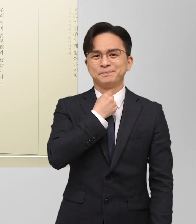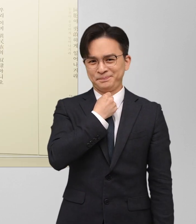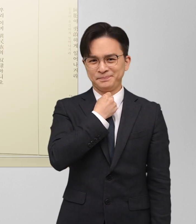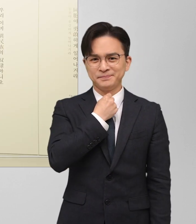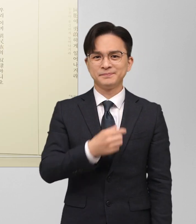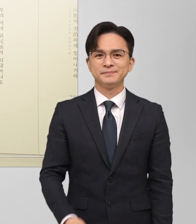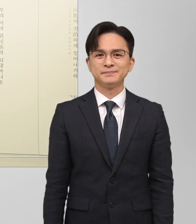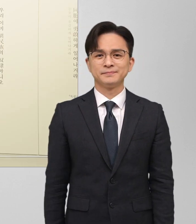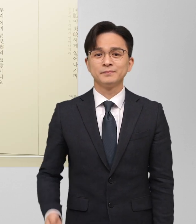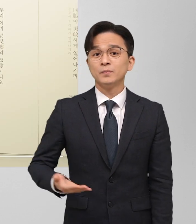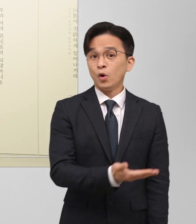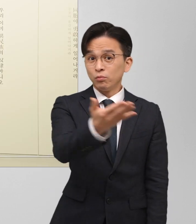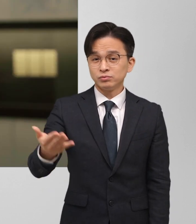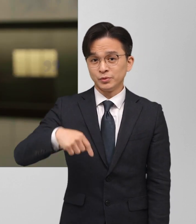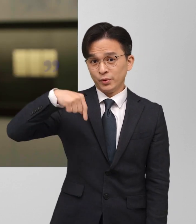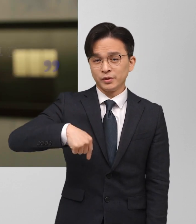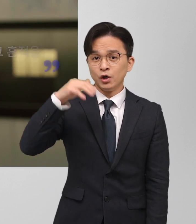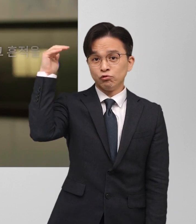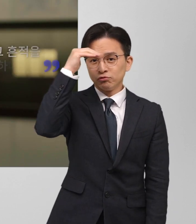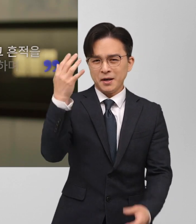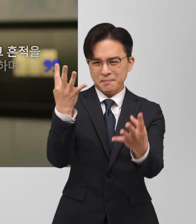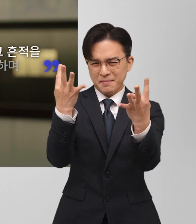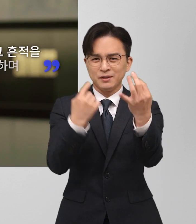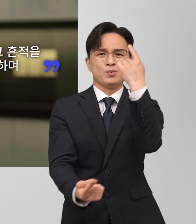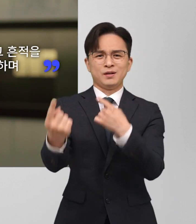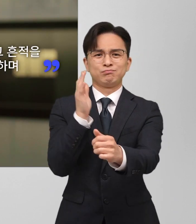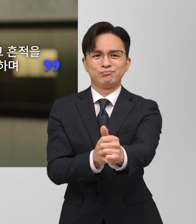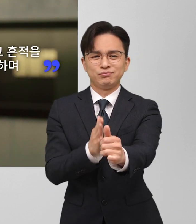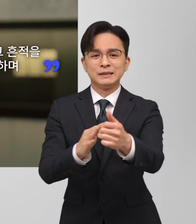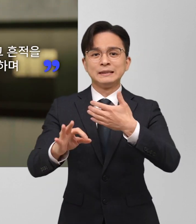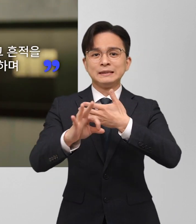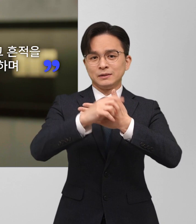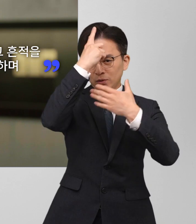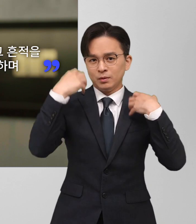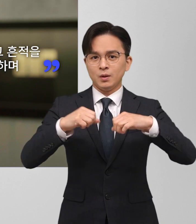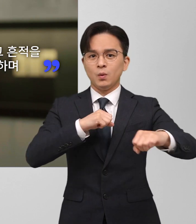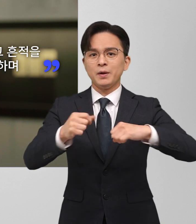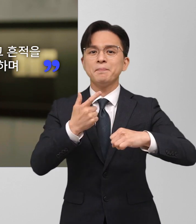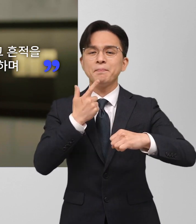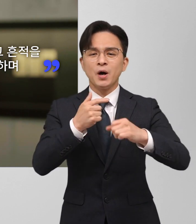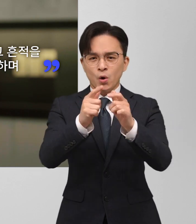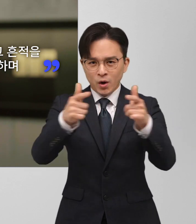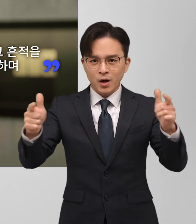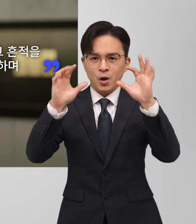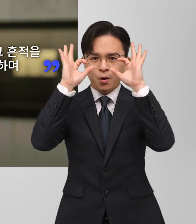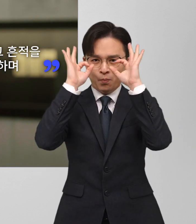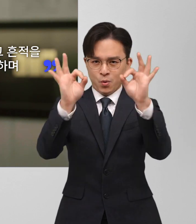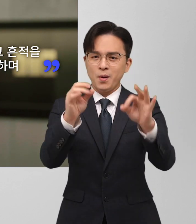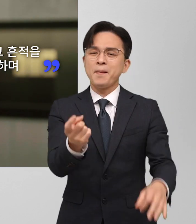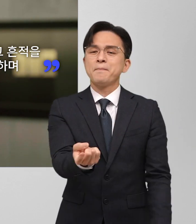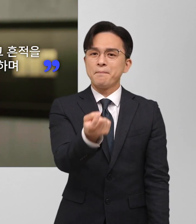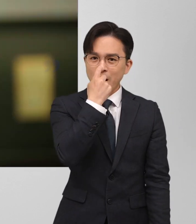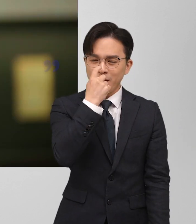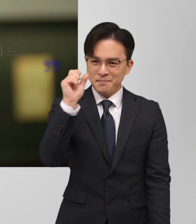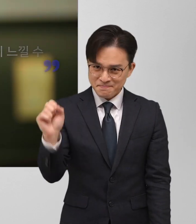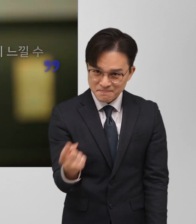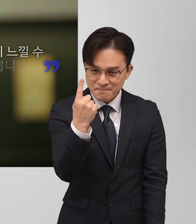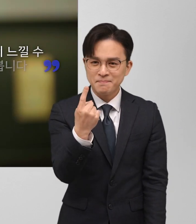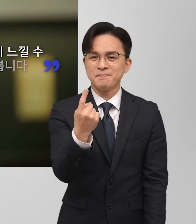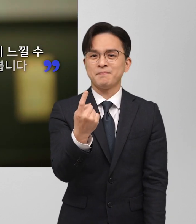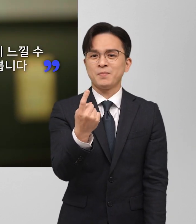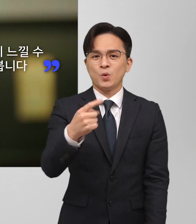함께 많은 분들이 찾아오셔서 임시정부의 활동과 그 흔적을 기념하고 체험하며